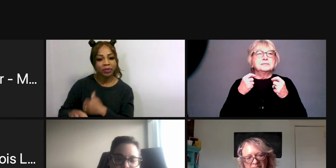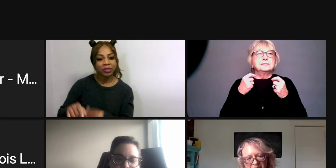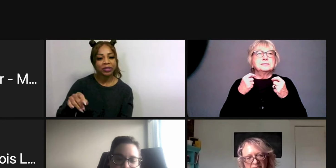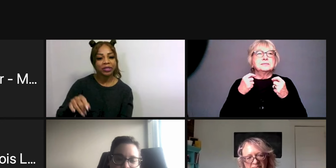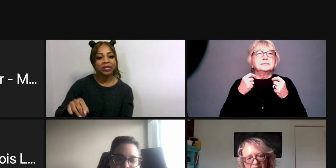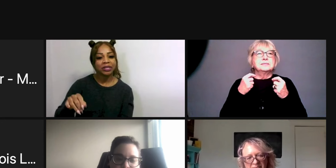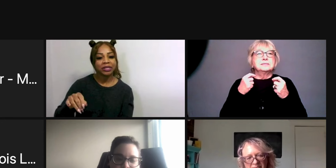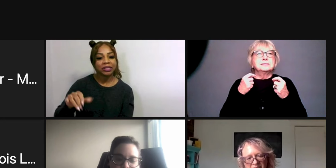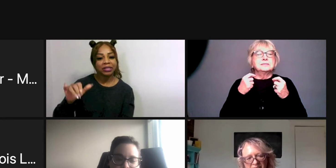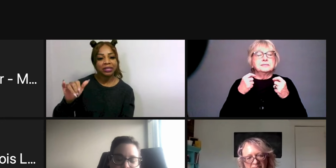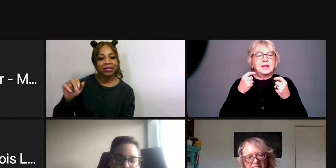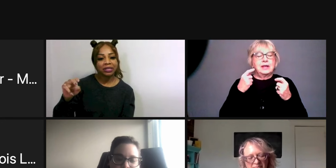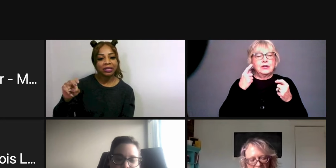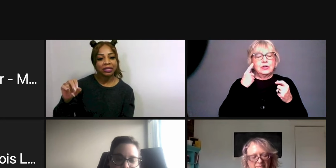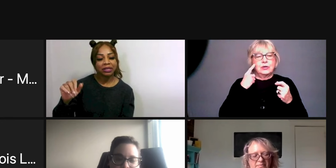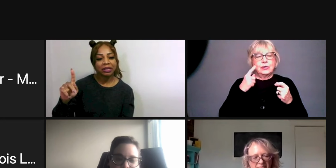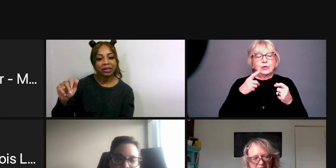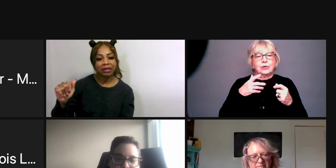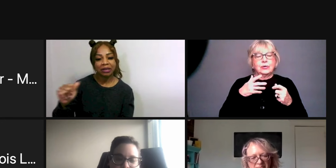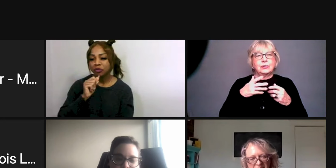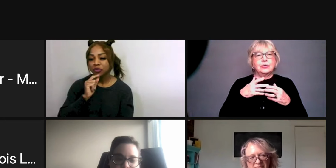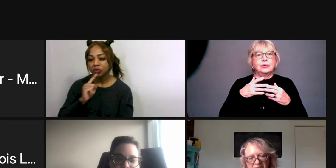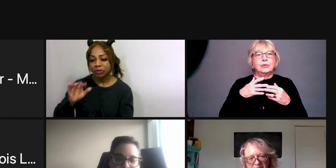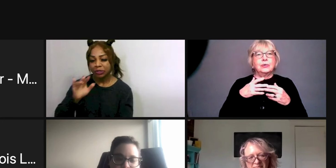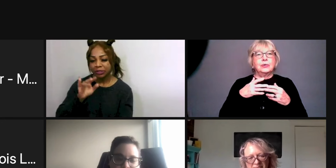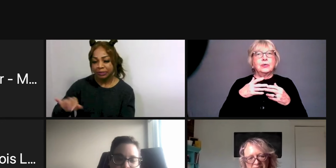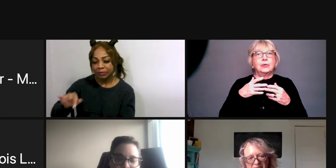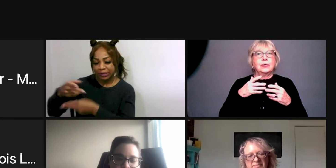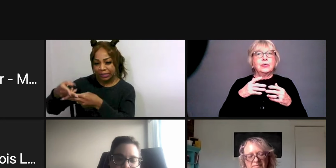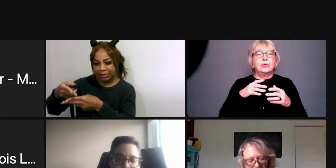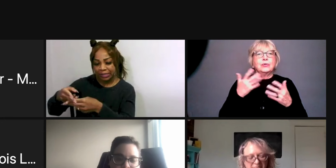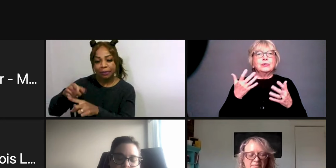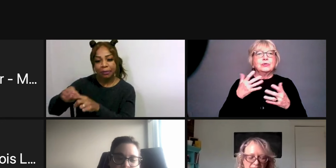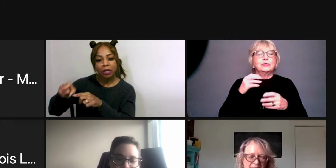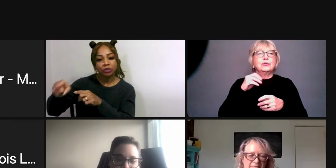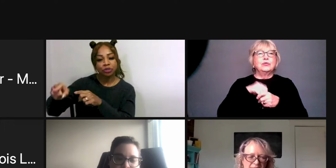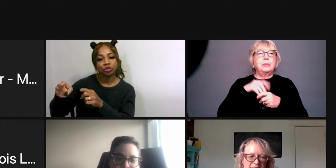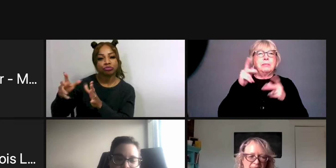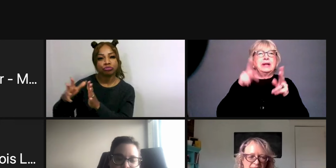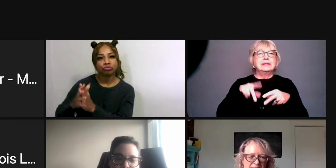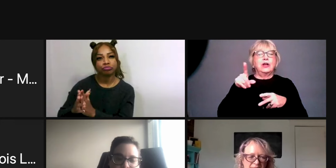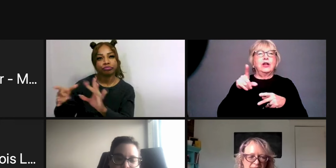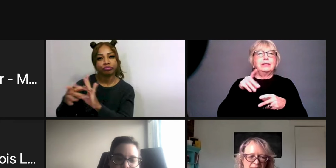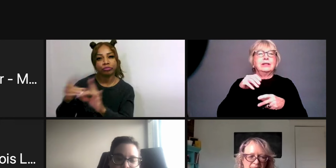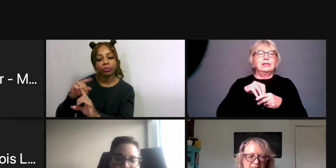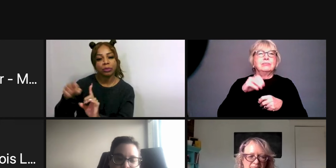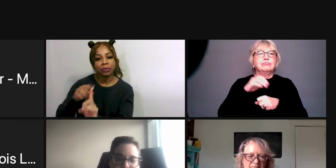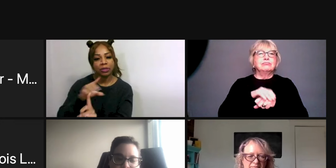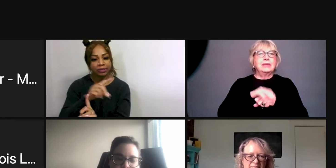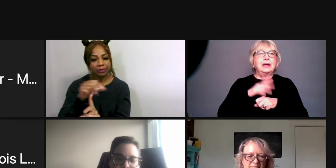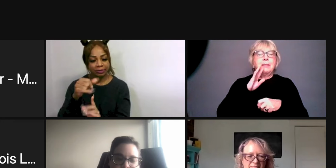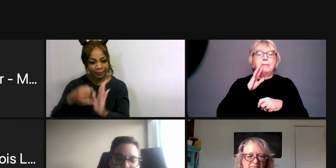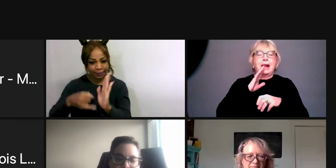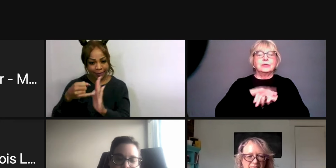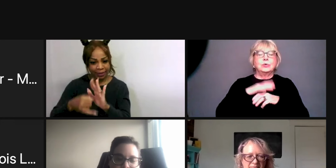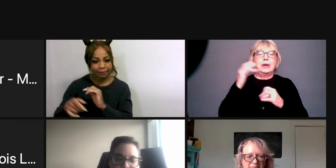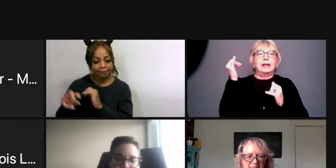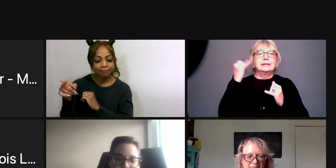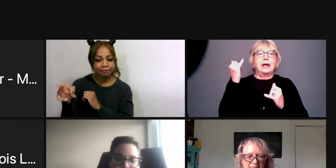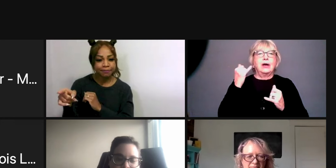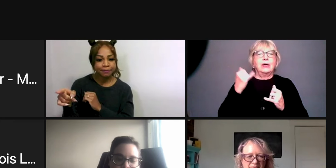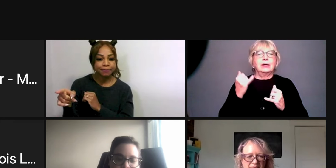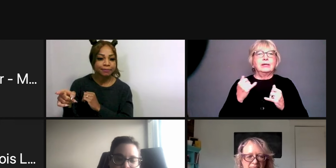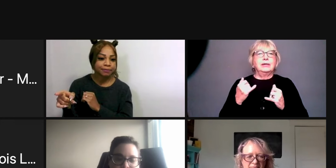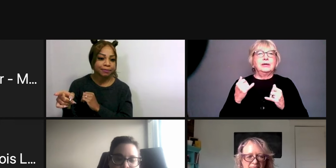à ce que l'Inka Shona Barre au Royaume-Uni disait des des arts le